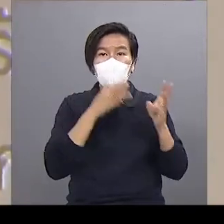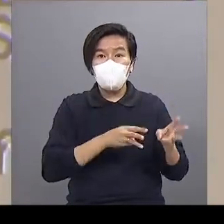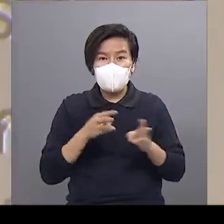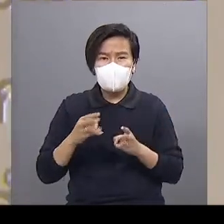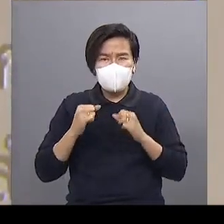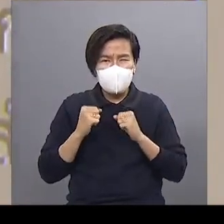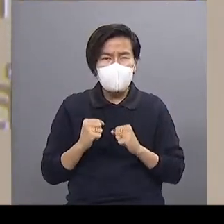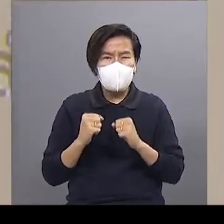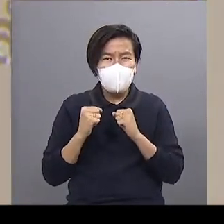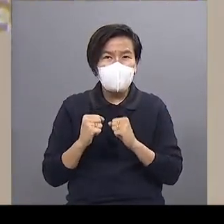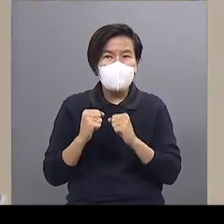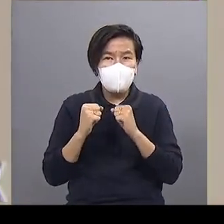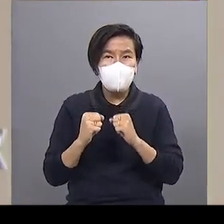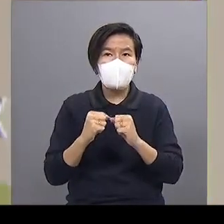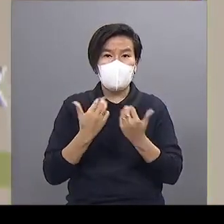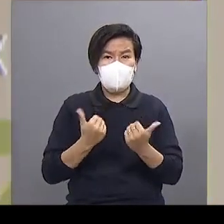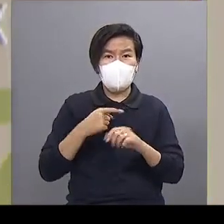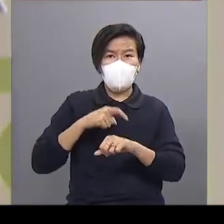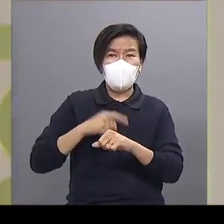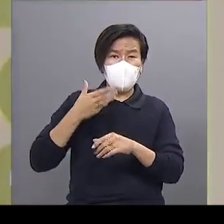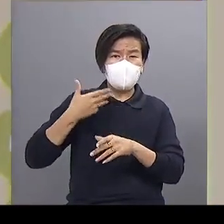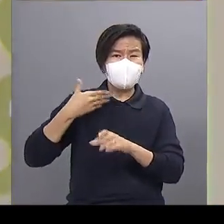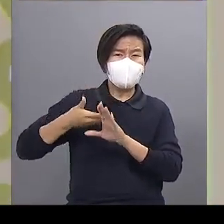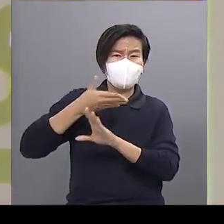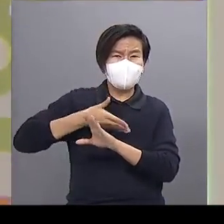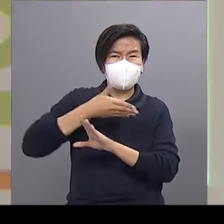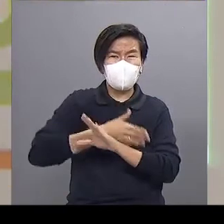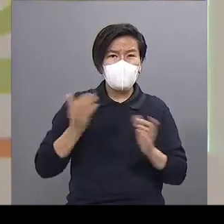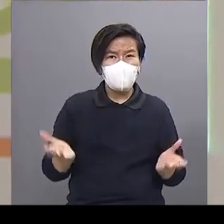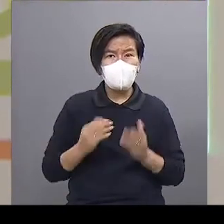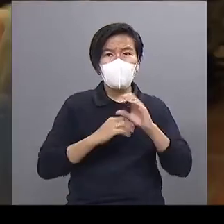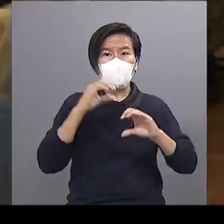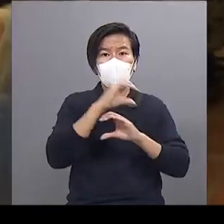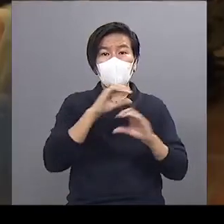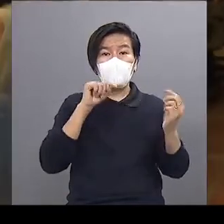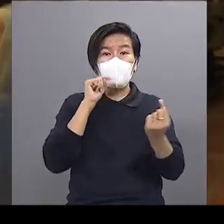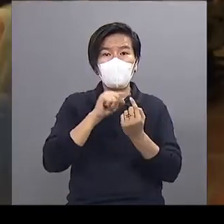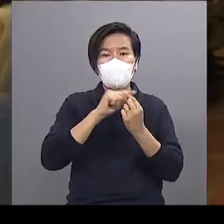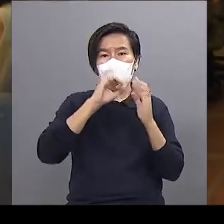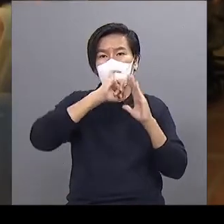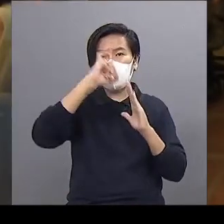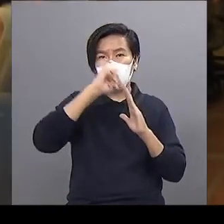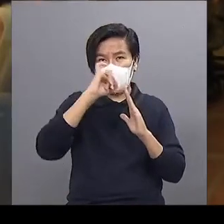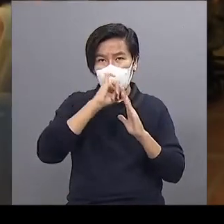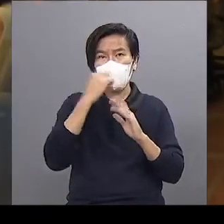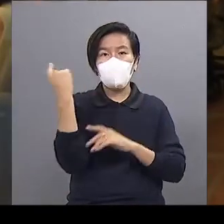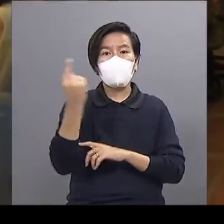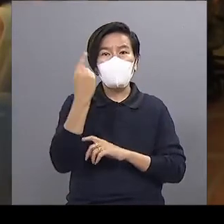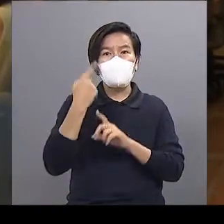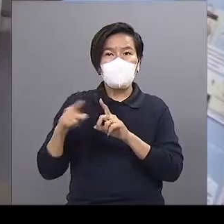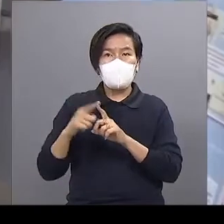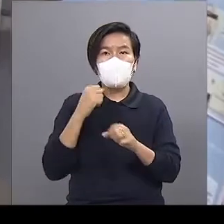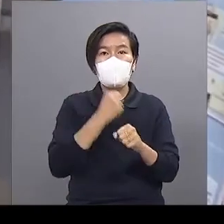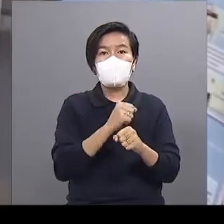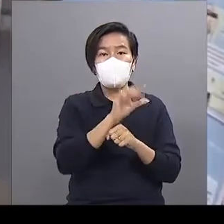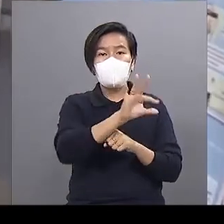แม้ที่ผ่านมาจะมีความพยายามผลักดันโครงการเชียงใหม่ SandBox and silk routeโดยดำเนินการในพื้นที่นำร่อง 4อำเภอ